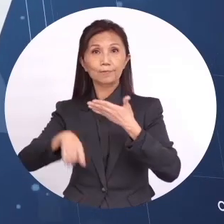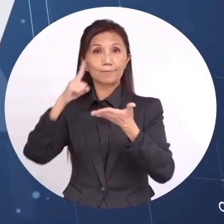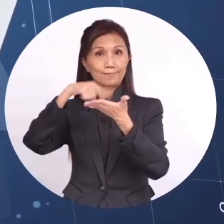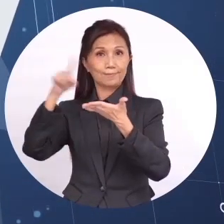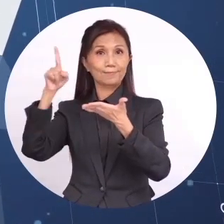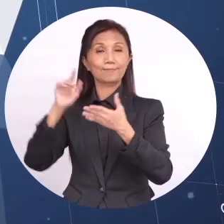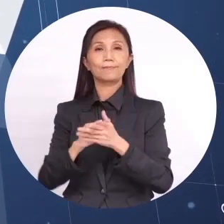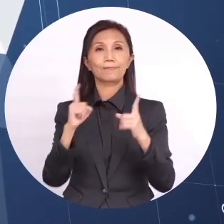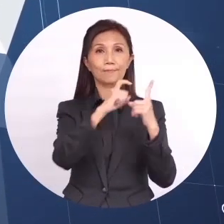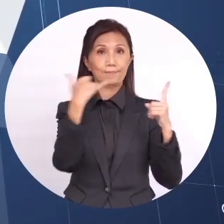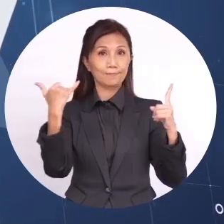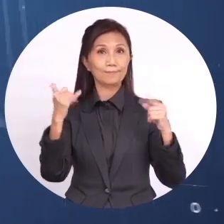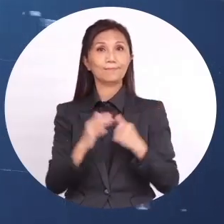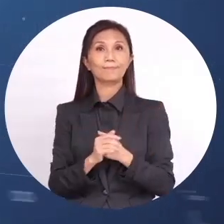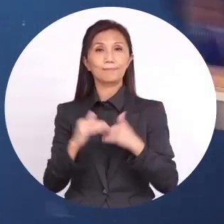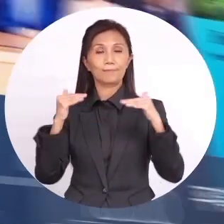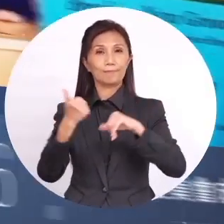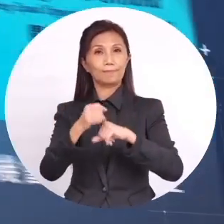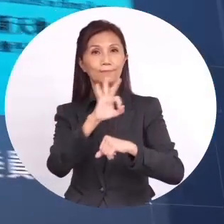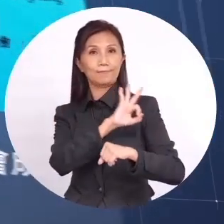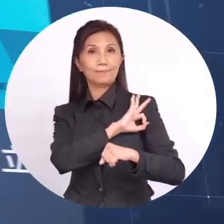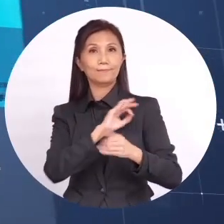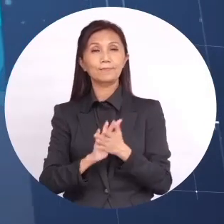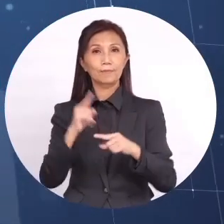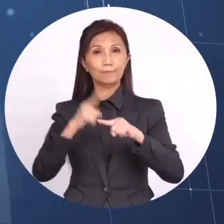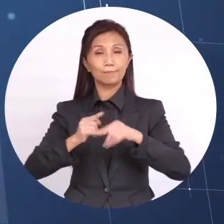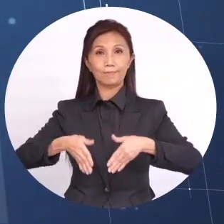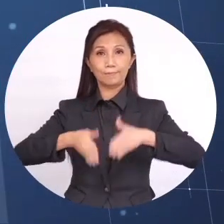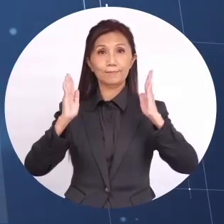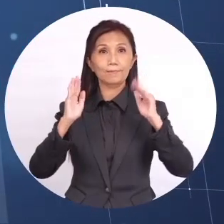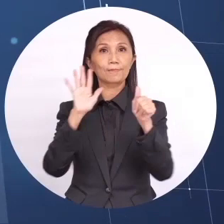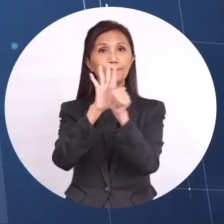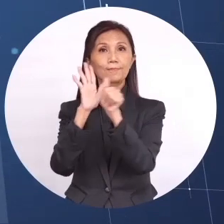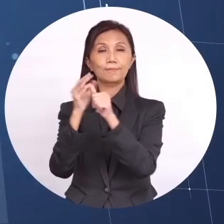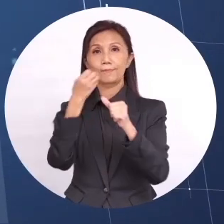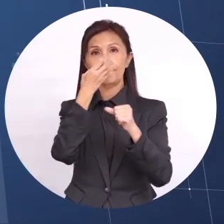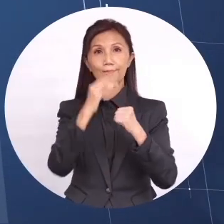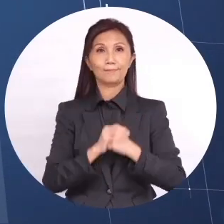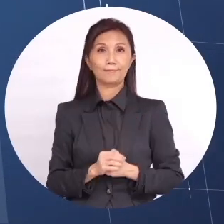过，1996年平等机会委员会正式成立为公众服务，